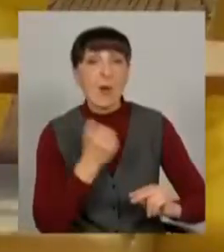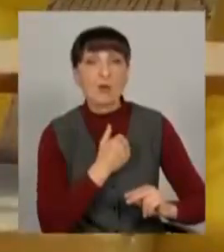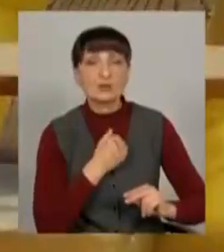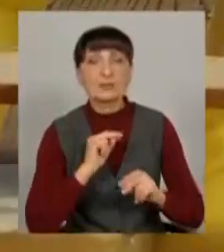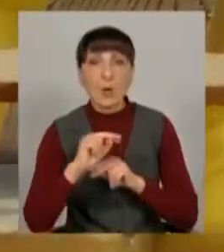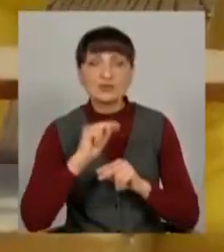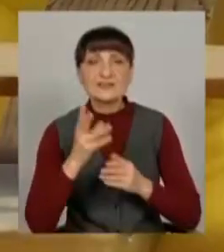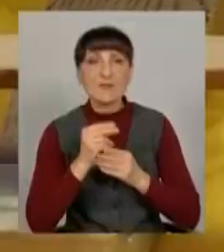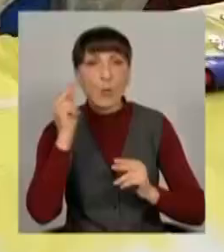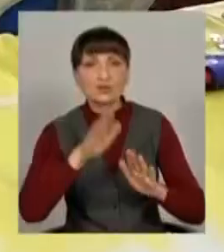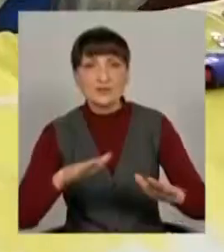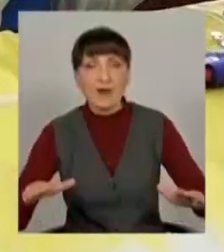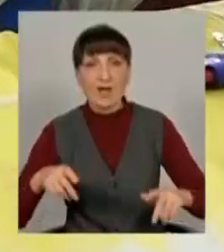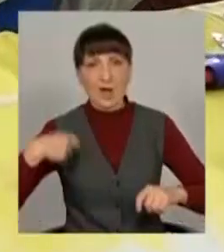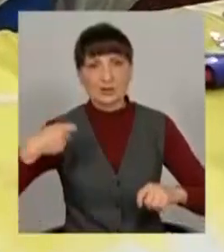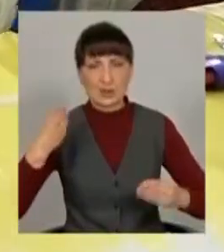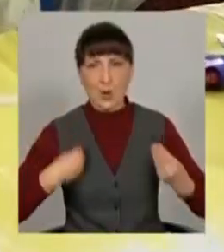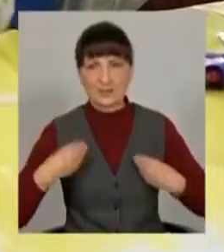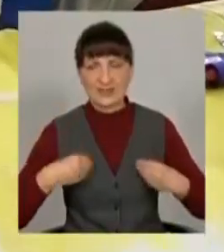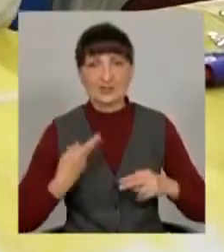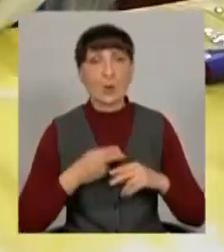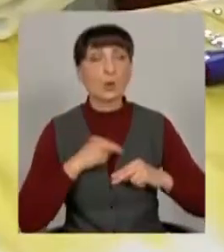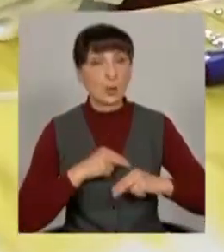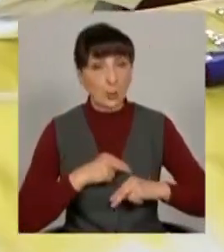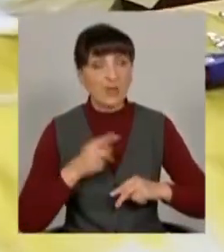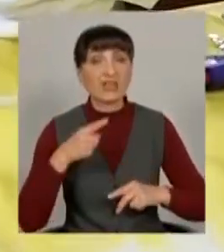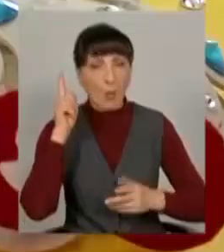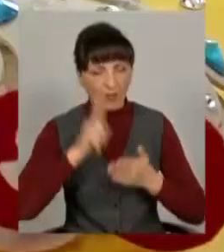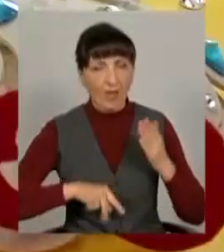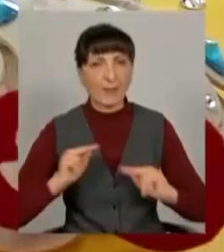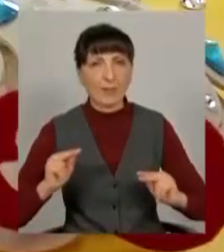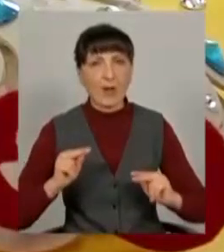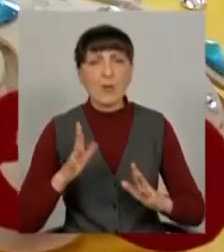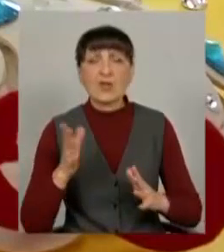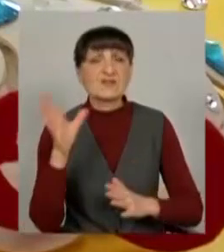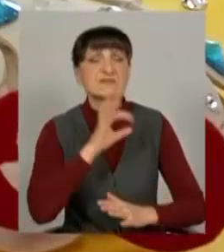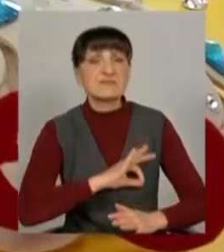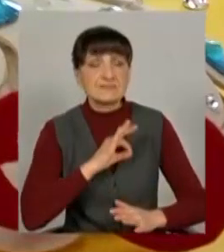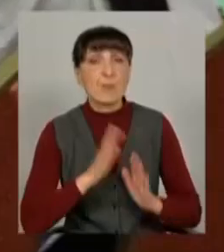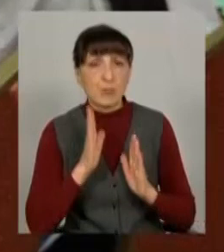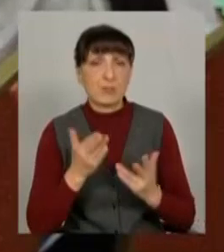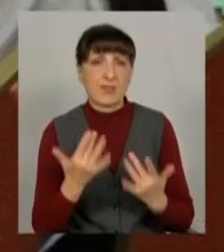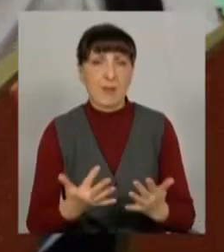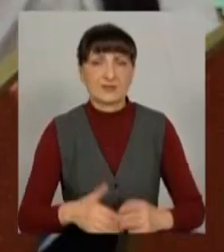научить своих учеников шить одежду такой труд уверена преподаватель будет пользоваться большим